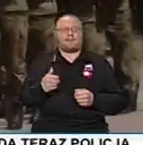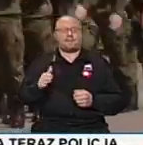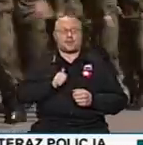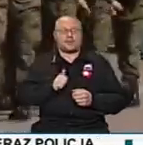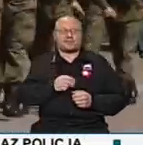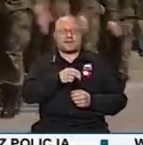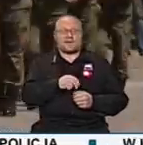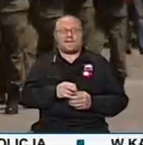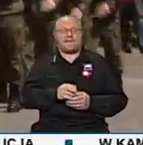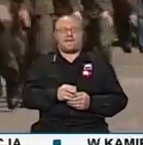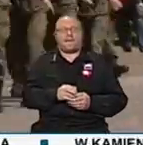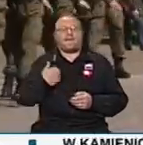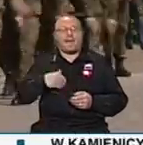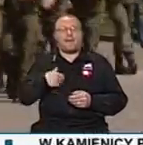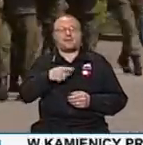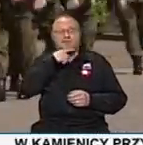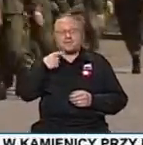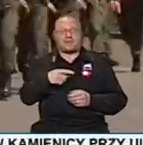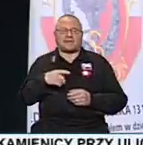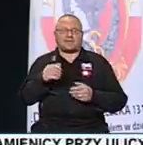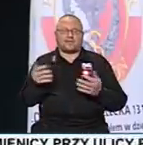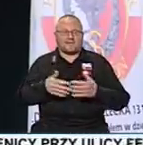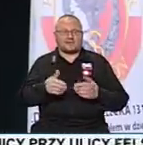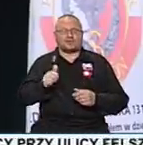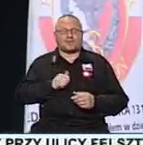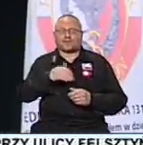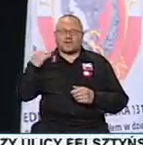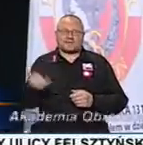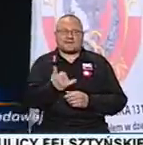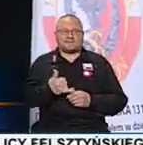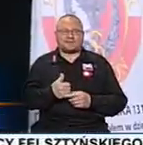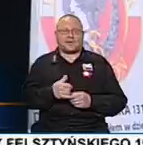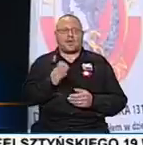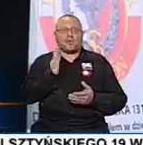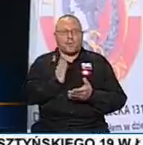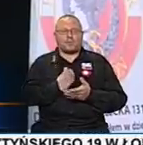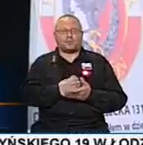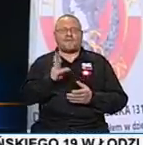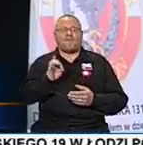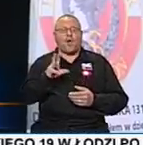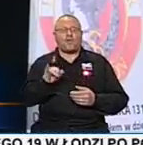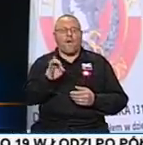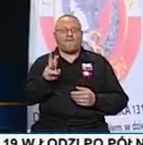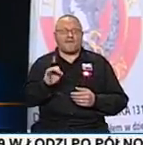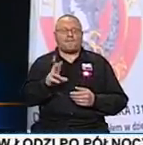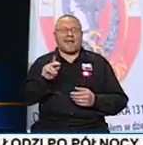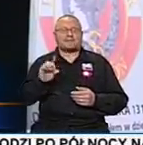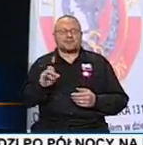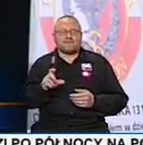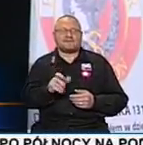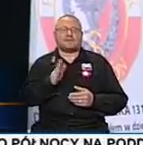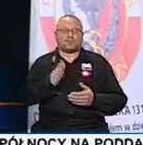Polskiego. Biało-czerwona żołnierzom towarzyszy od zawsze, bo już piastowscy wojowie tych symboli